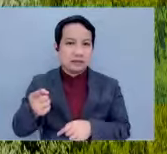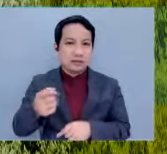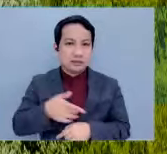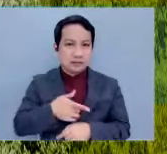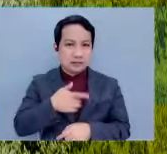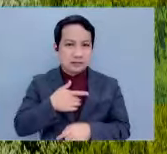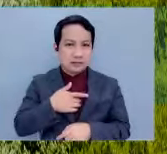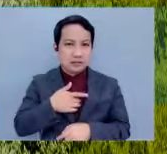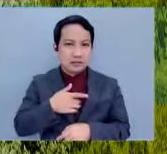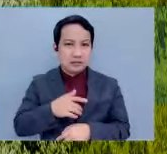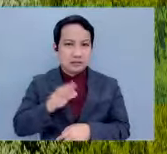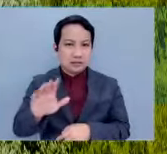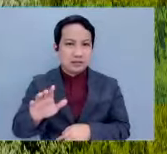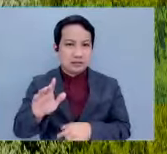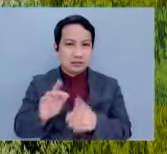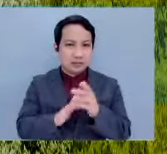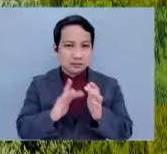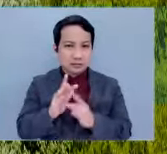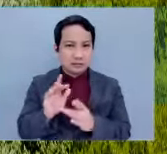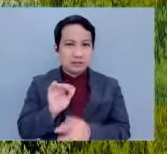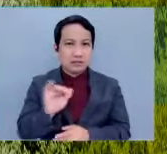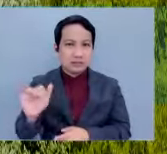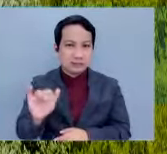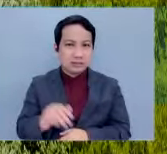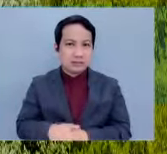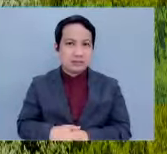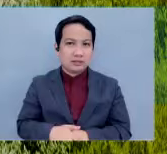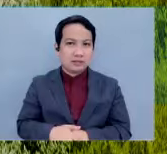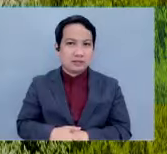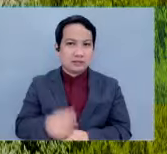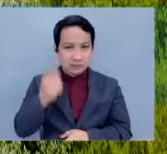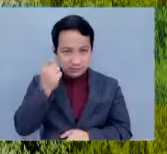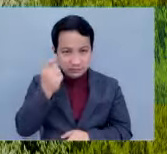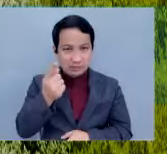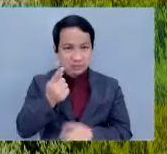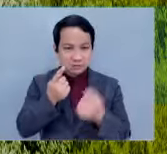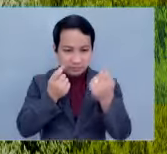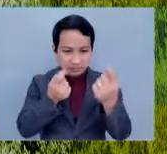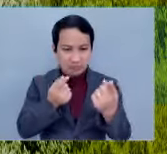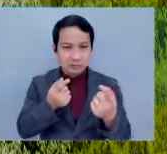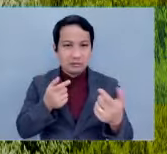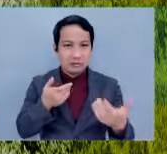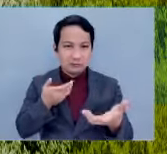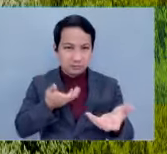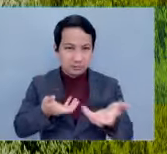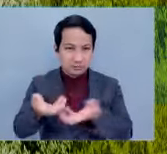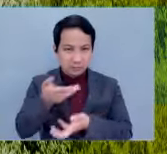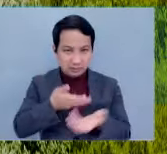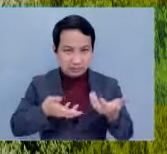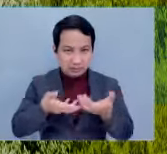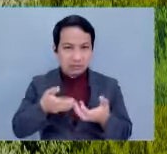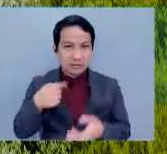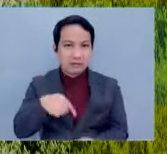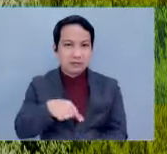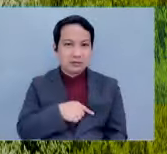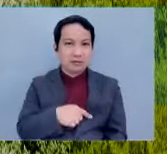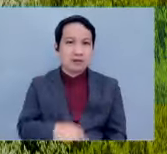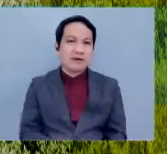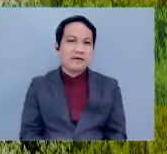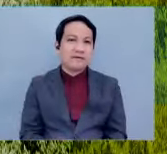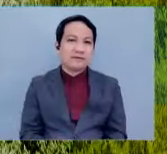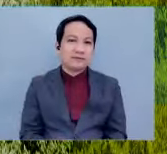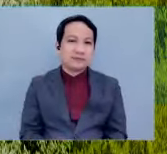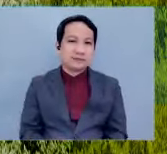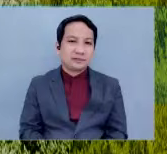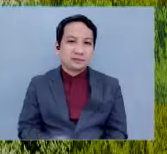natin na si Jesus ay katulad din natin at naiintindihan niya tayo at nakipagkapwa siya sa atin. Pero bukod naman sa cute na Santo Niño,